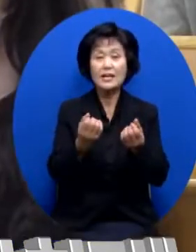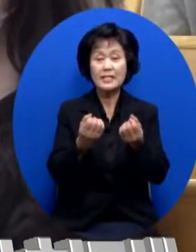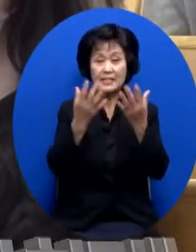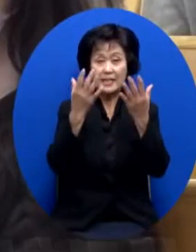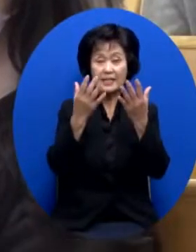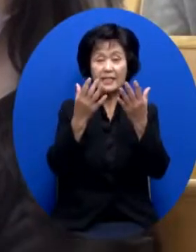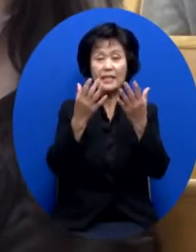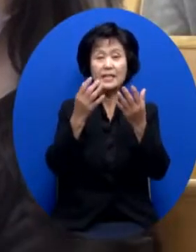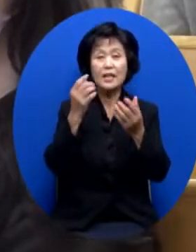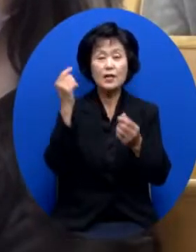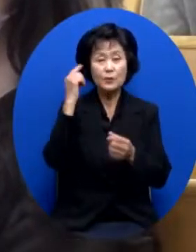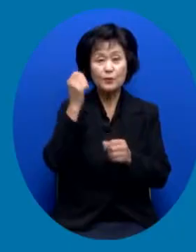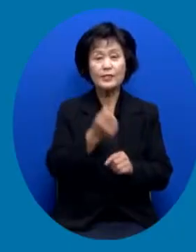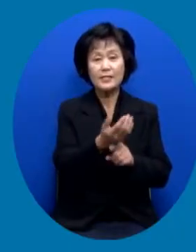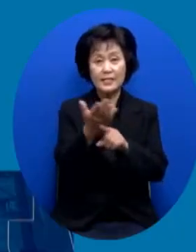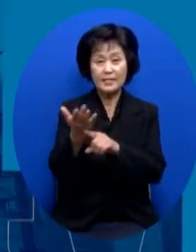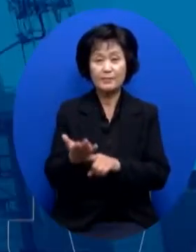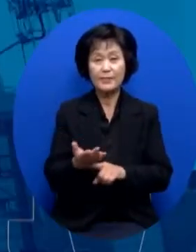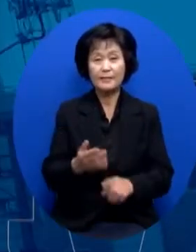다녀왔습니다.